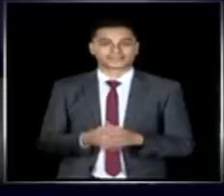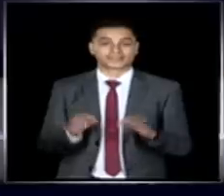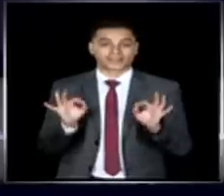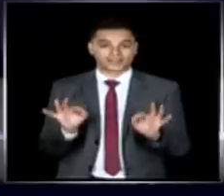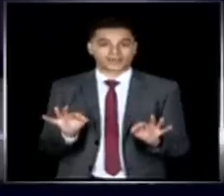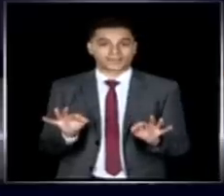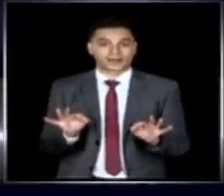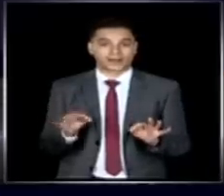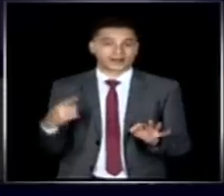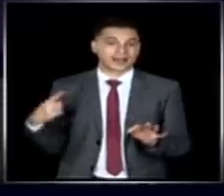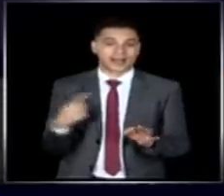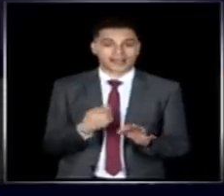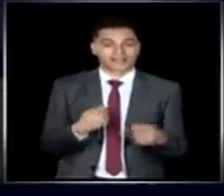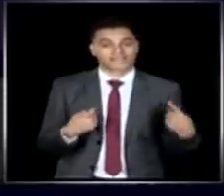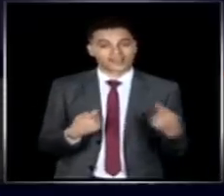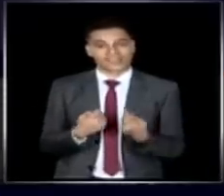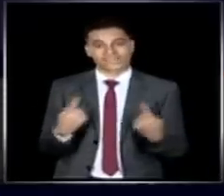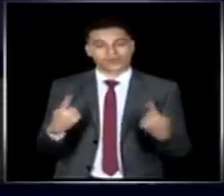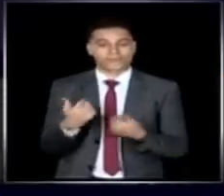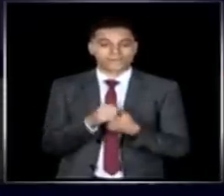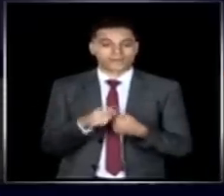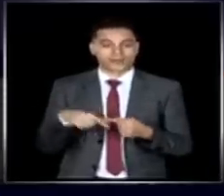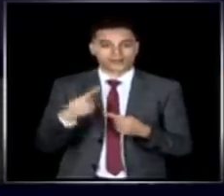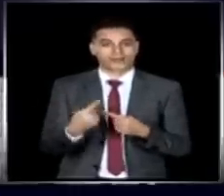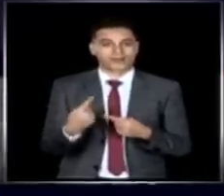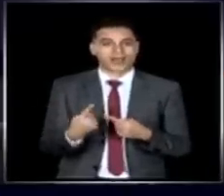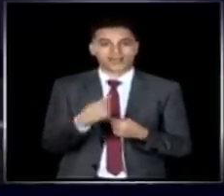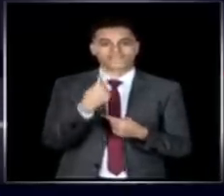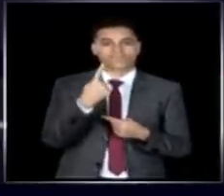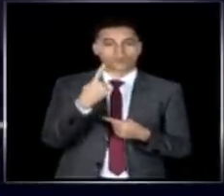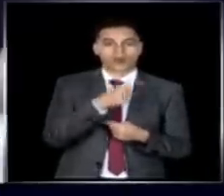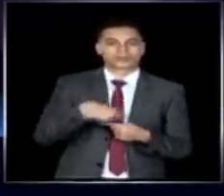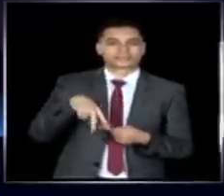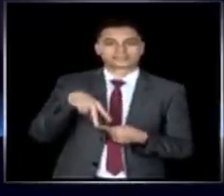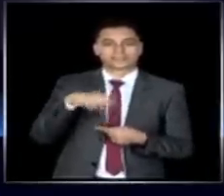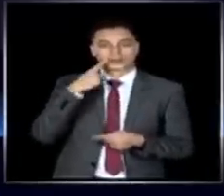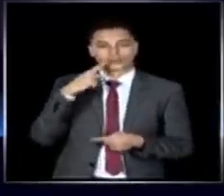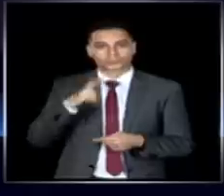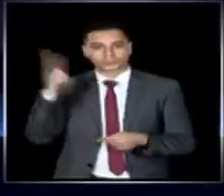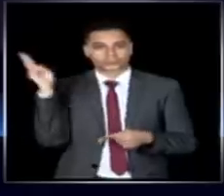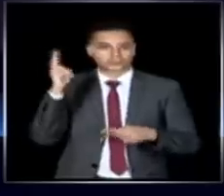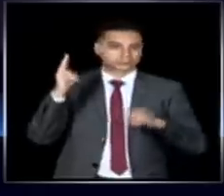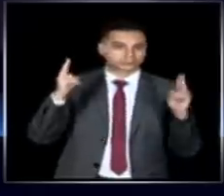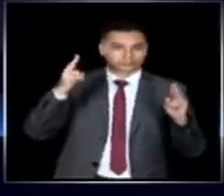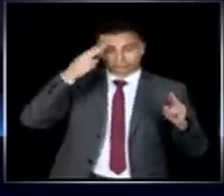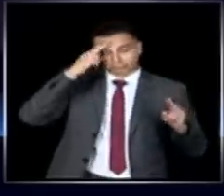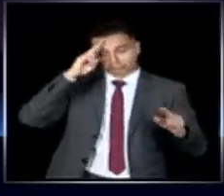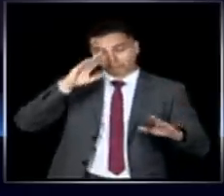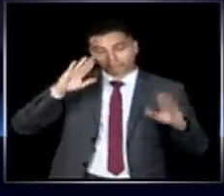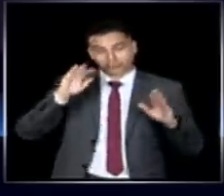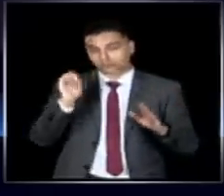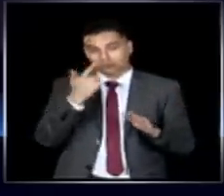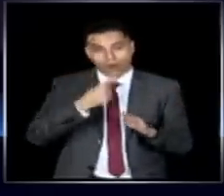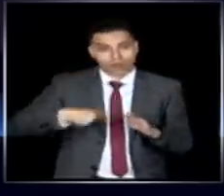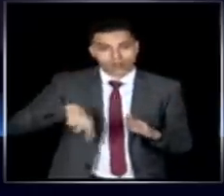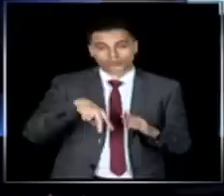طبعاً هدف مقابل هدف في الحالة دي، هنلعب على الهدف الذهبي. سؤال يعتمد